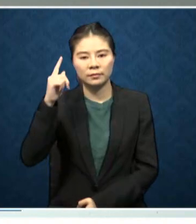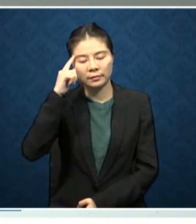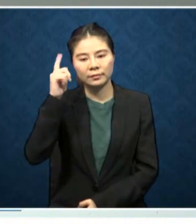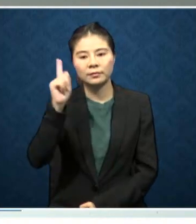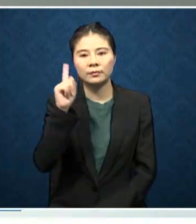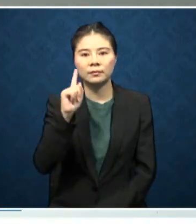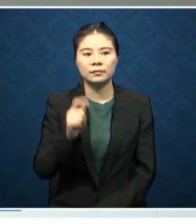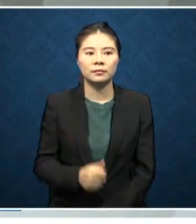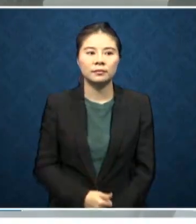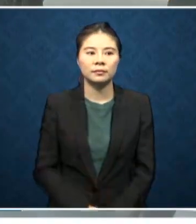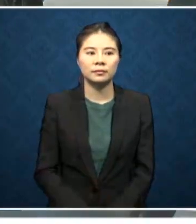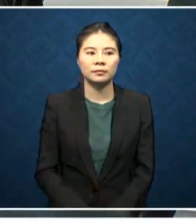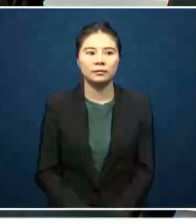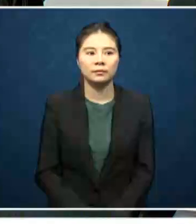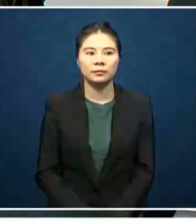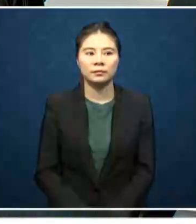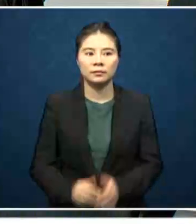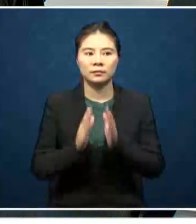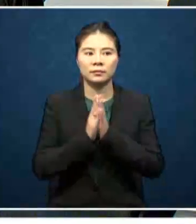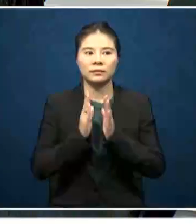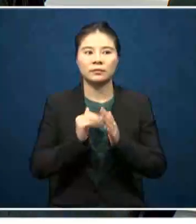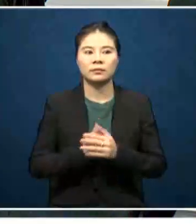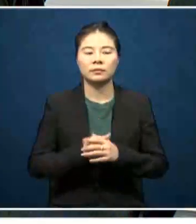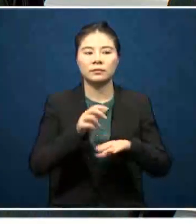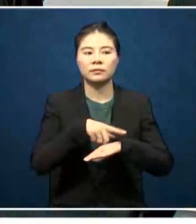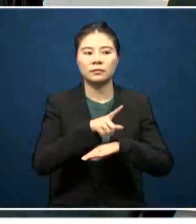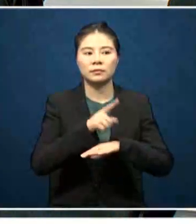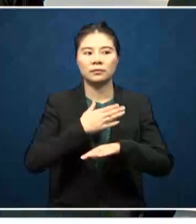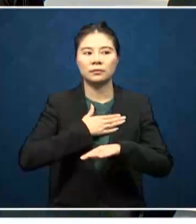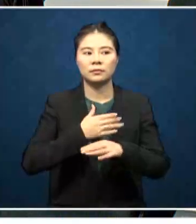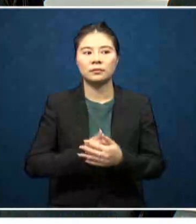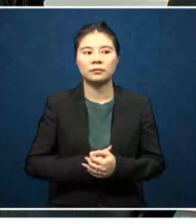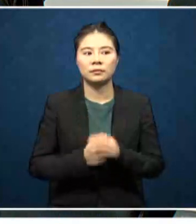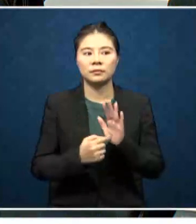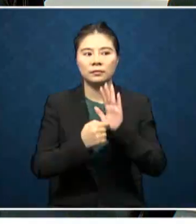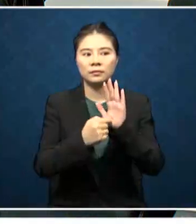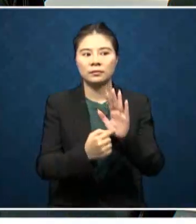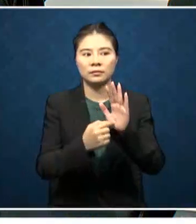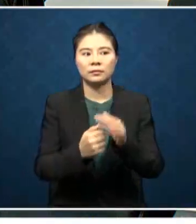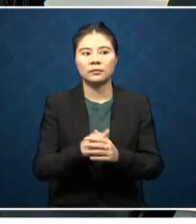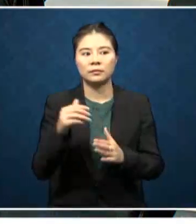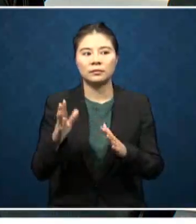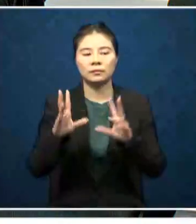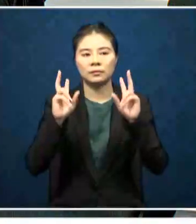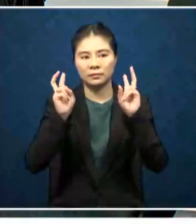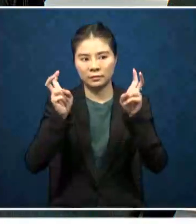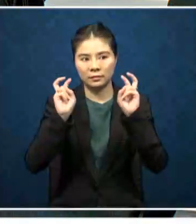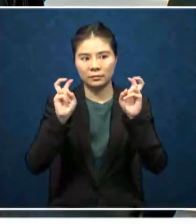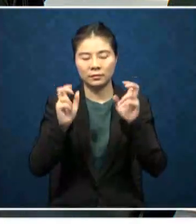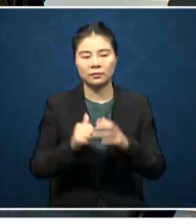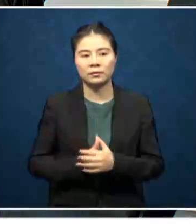ครับเรียนท่านประธานอนุสภาที่เคารพครับอ่าตามที่ได้เสนอยติไว้นั้นอ่า